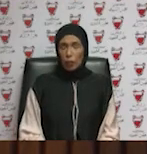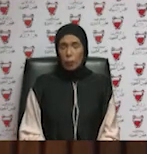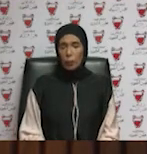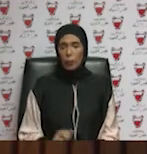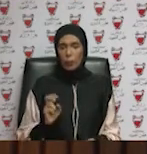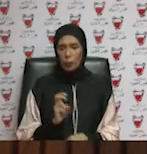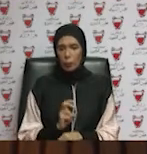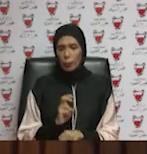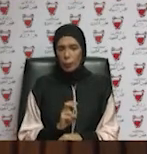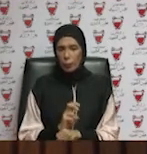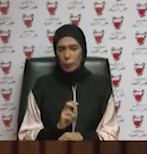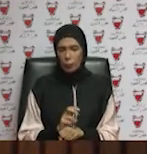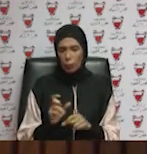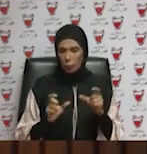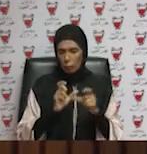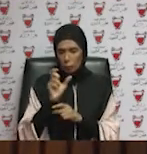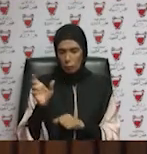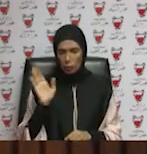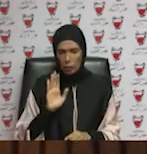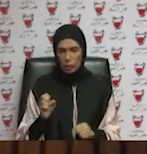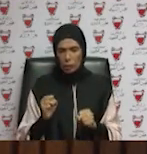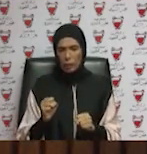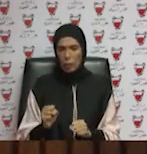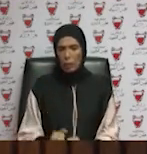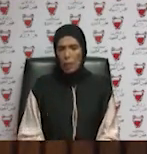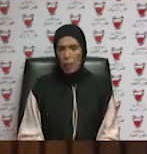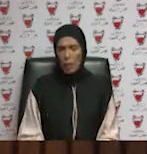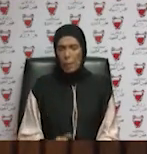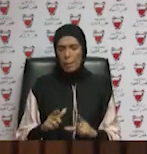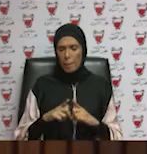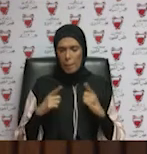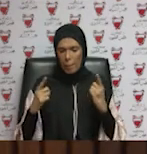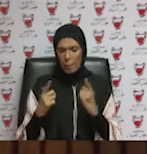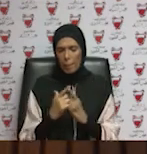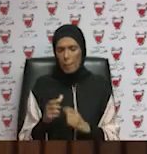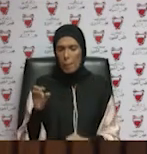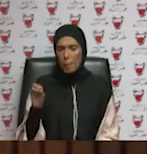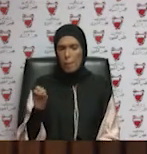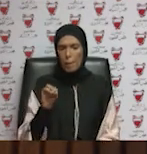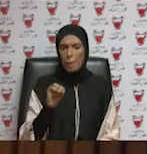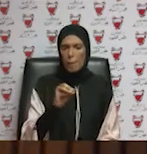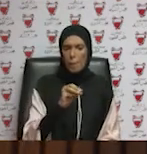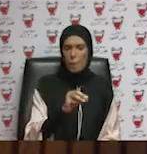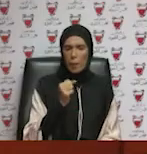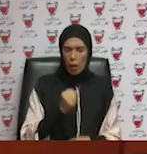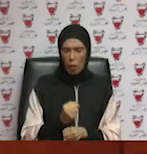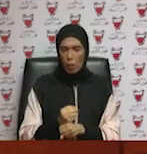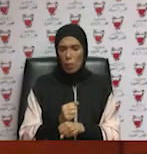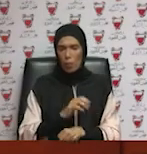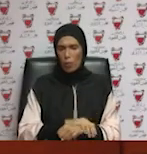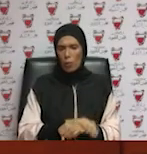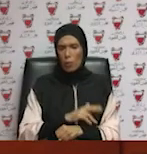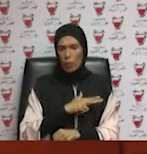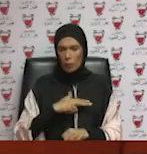يجب أن يخضع للمراقبة والمراجعة الصارمة. وتبدي اللجنة هذه الملاحظات فإنها تثمن الجهد الحكومي المبذول في